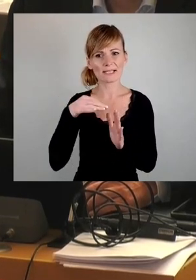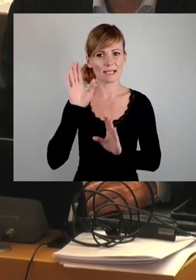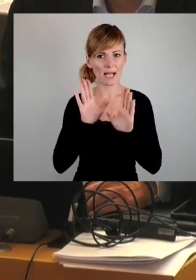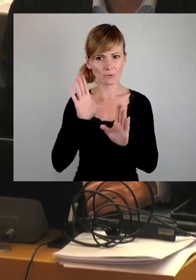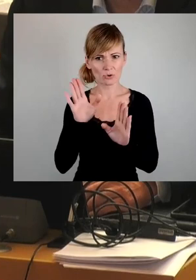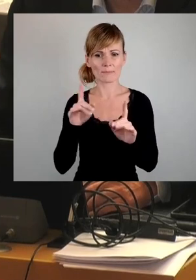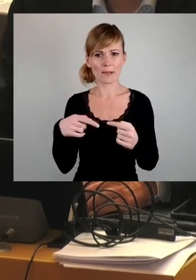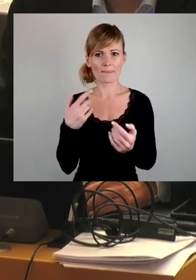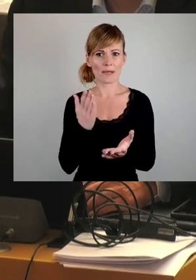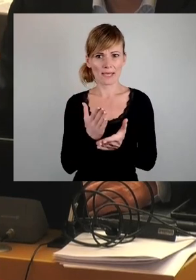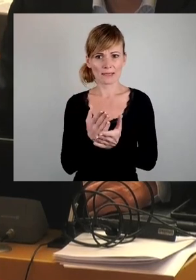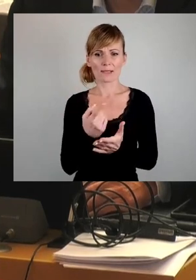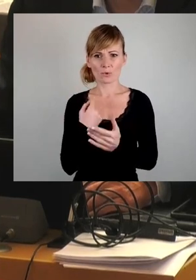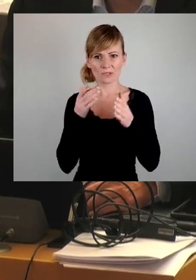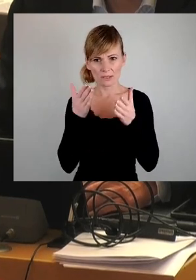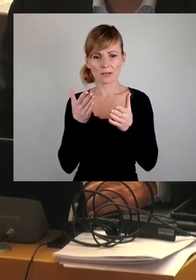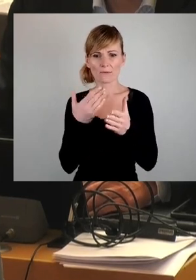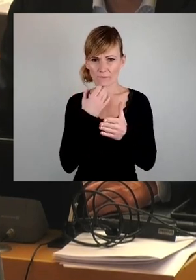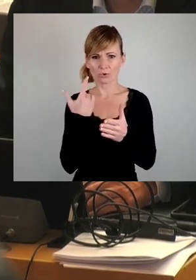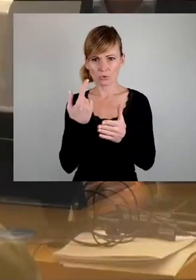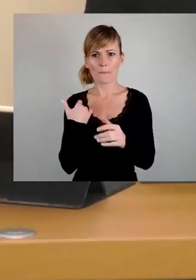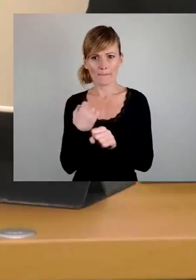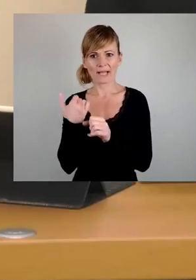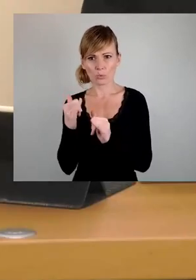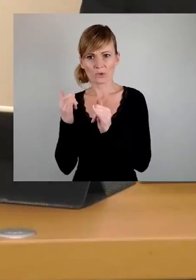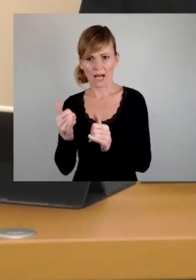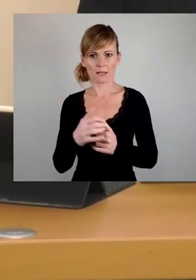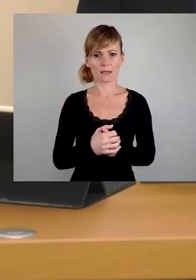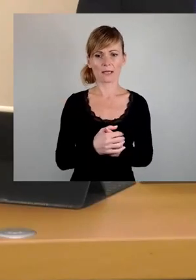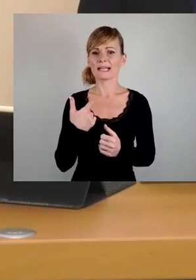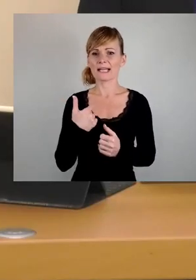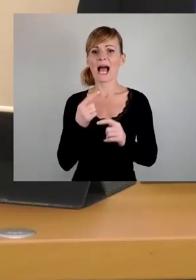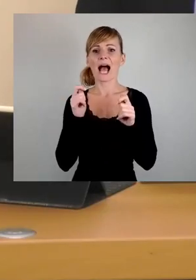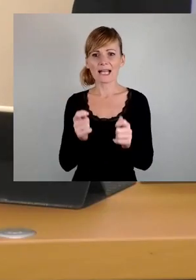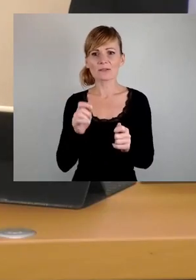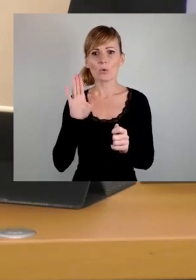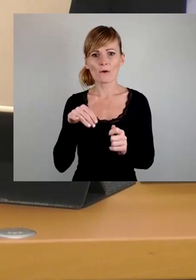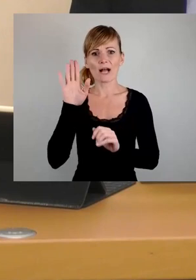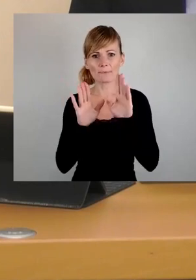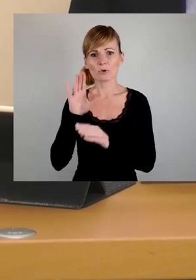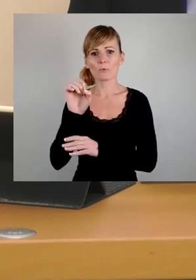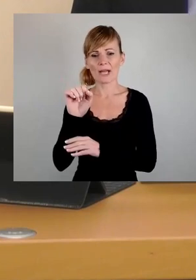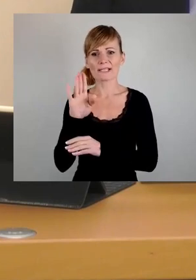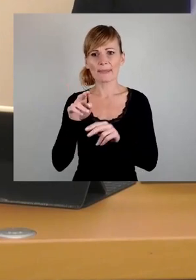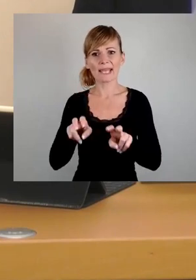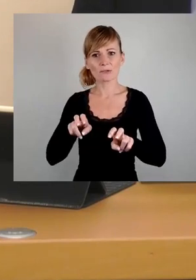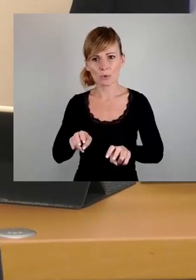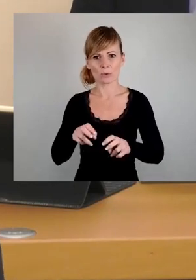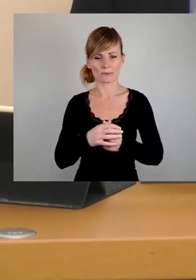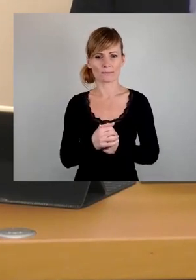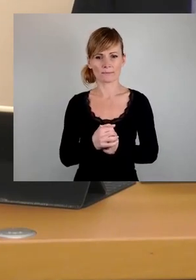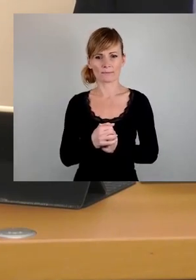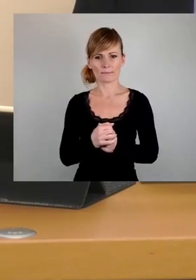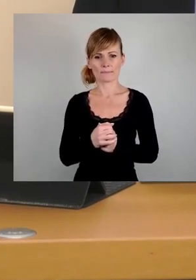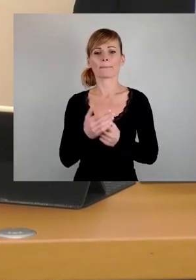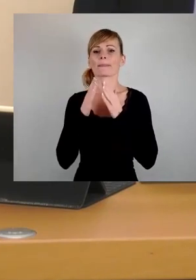unserer Intention. Wir machen das so. Also, ich ziehe den Antrag auf Abstimmung SP zurück. Dankeschön. Dankeschön.